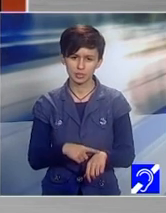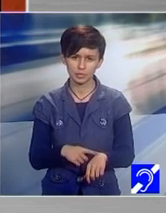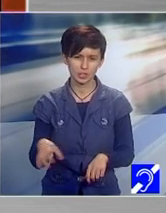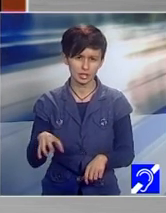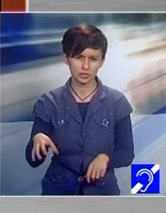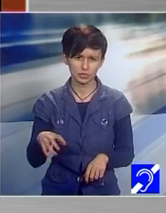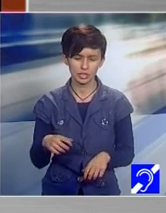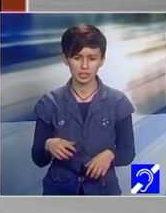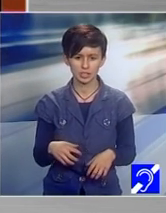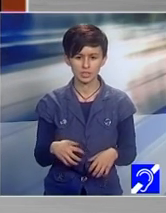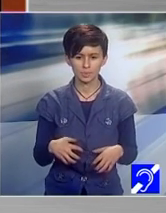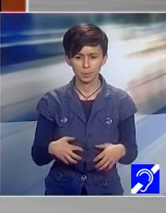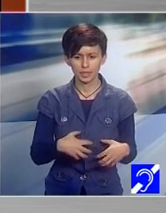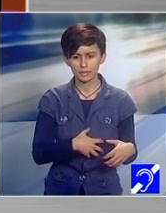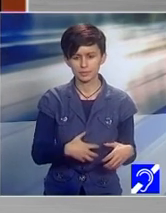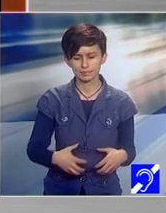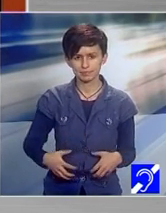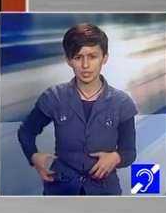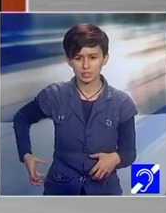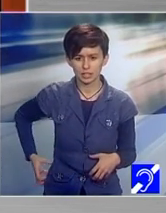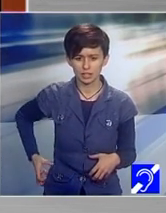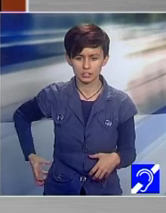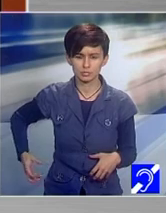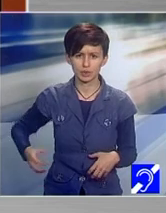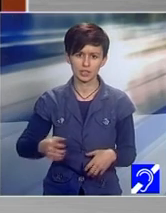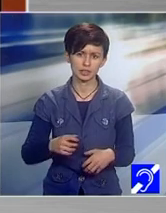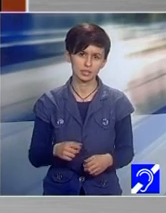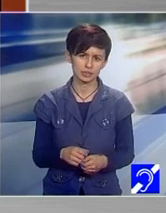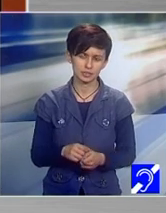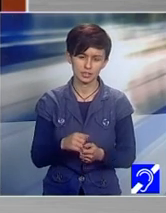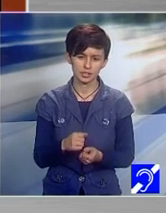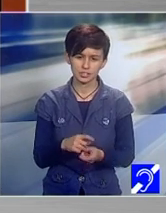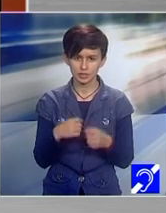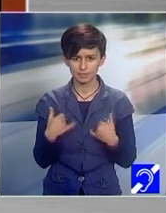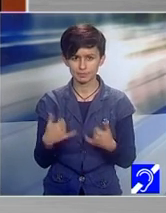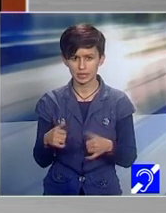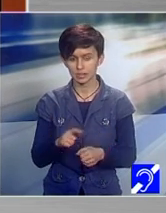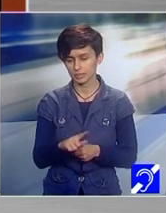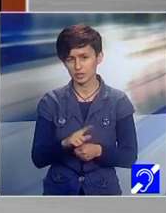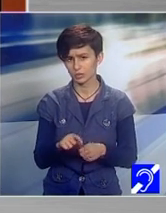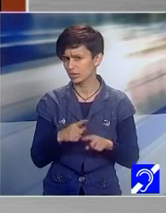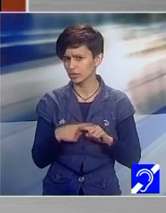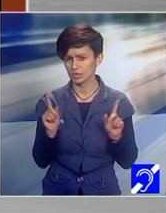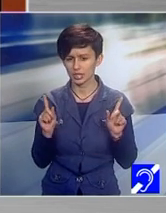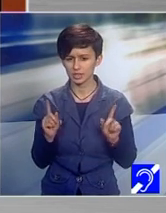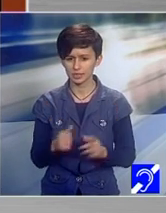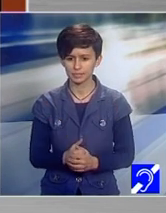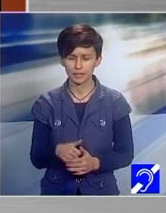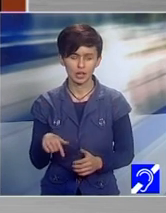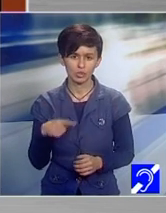renal se întâmplă lucruri, tulburi. Acum e un capăt de